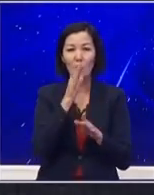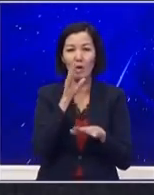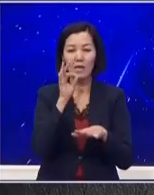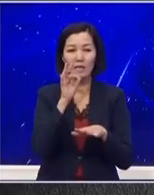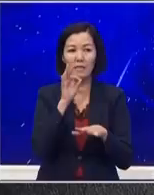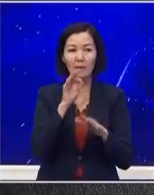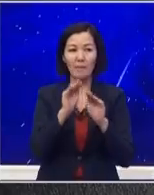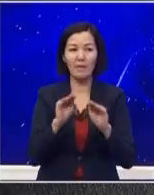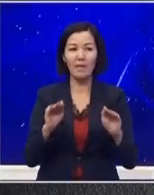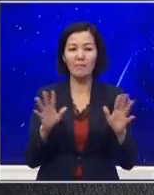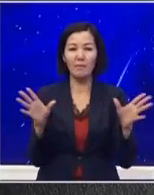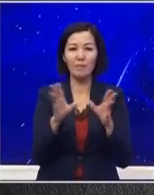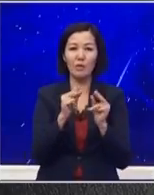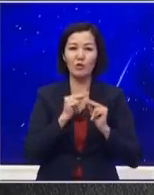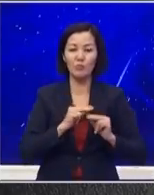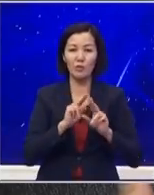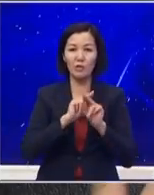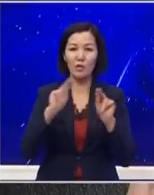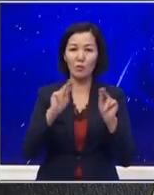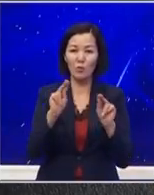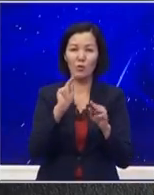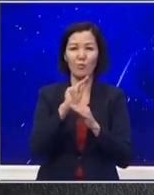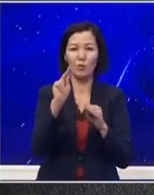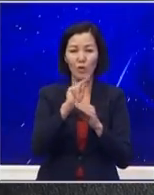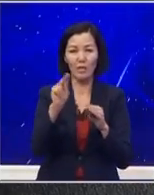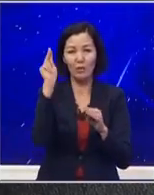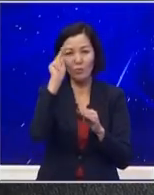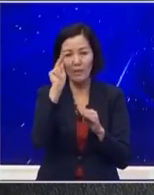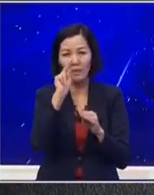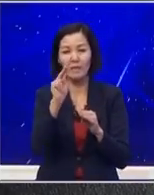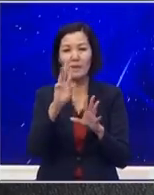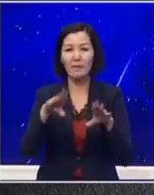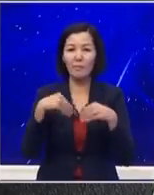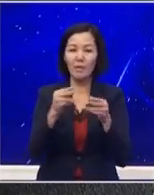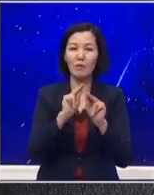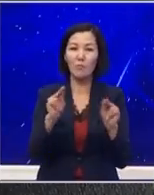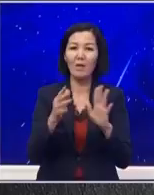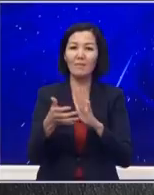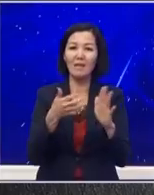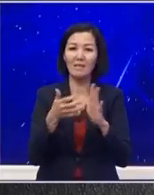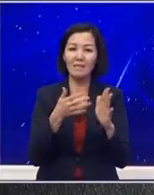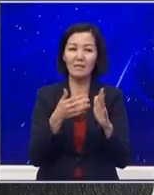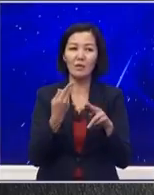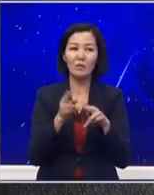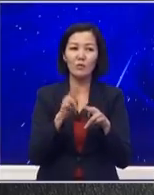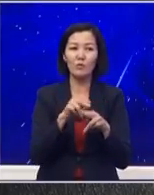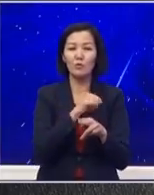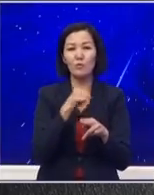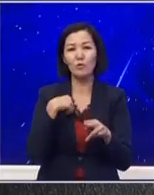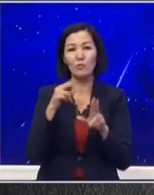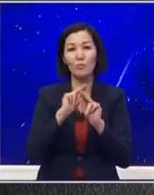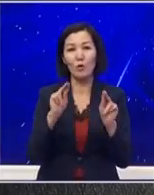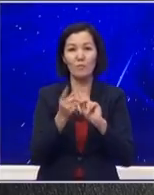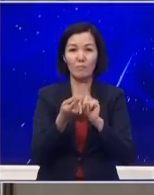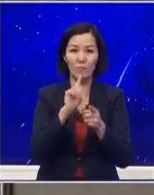жұмыс істейтін, балаларға бар күшін салатын, бар білімін беретін мұғалімдер аздығын көрінде, сол үшін өзімде мұғалім болғым